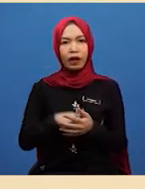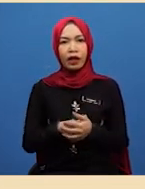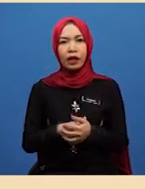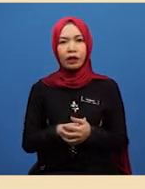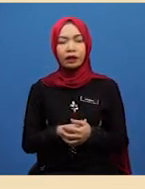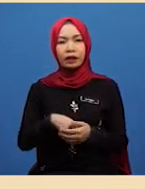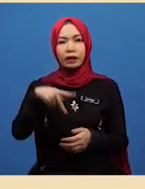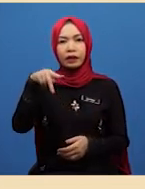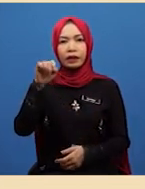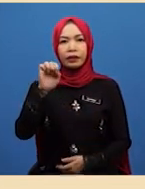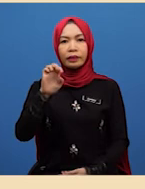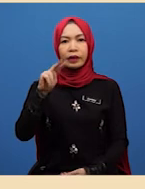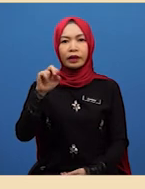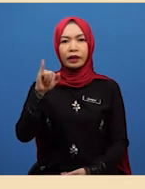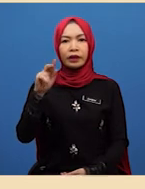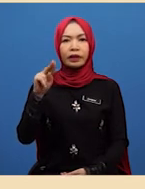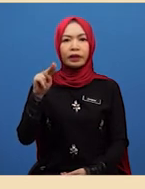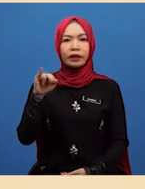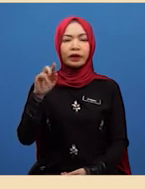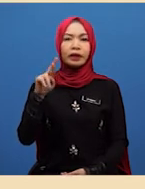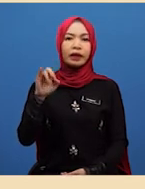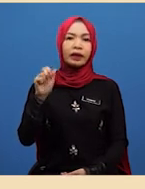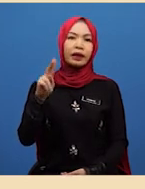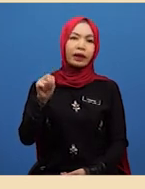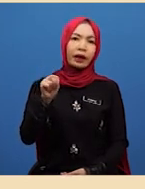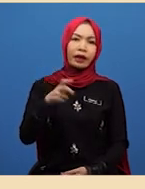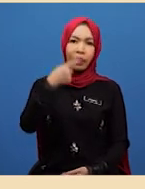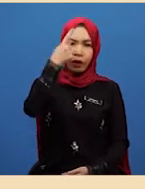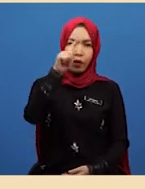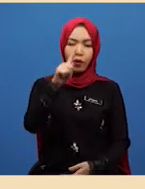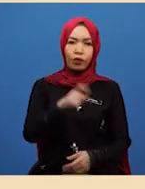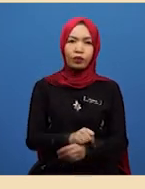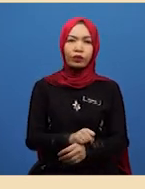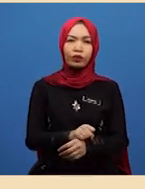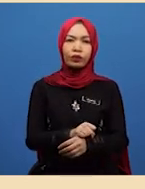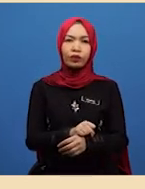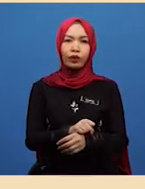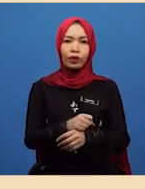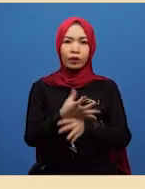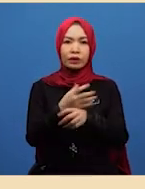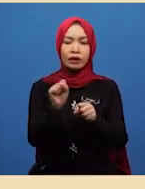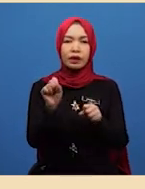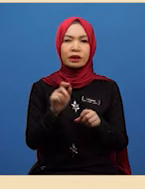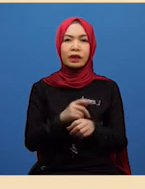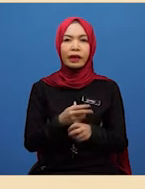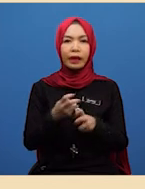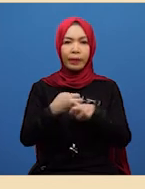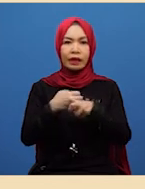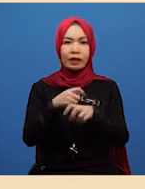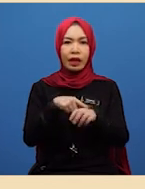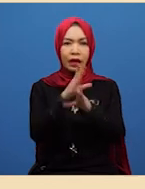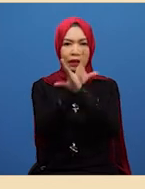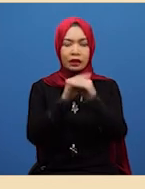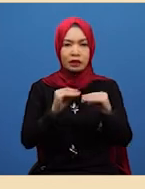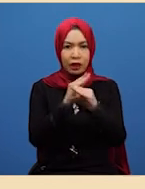Hashim dihantar oleh Sultan Brunei untuk menyelesaikan masalah di Sarawak. Beliau telah